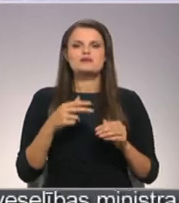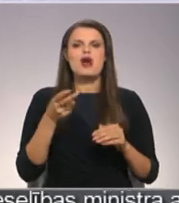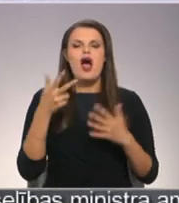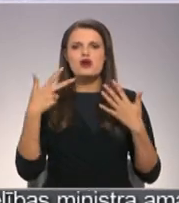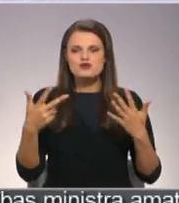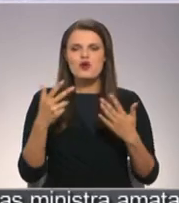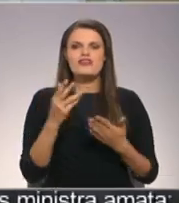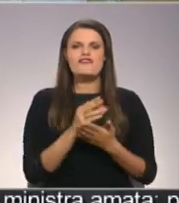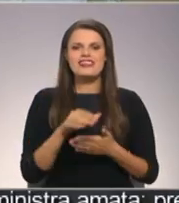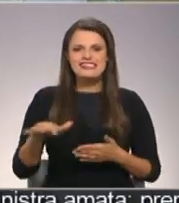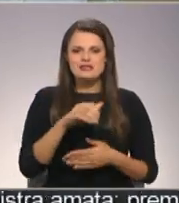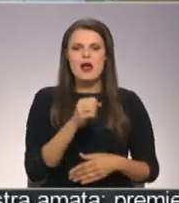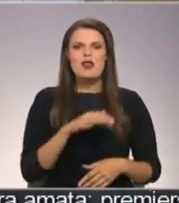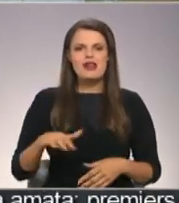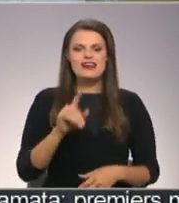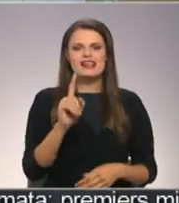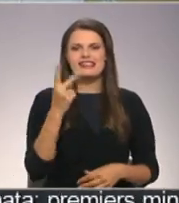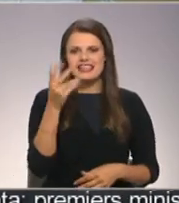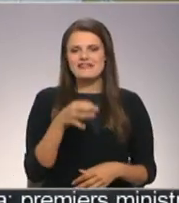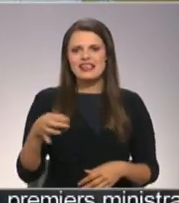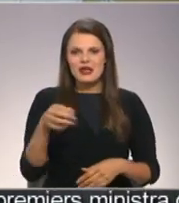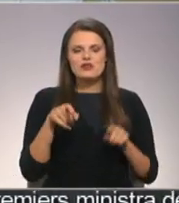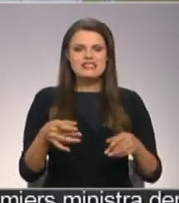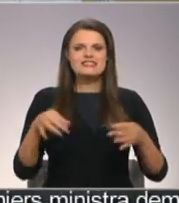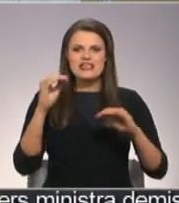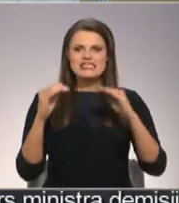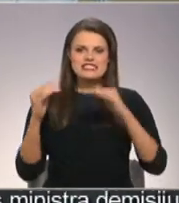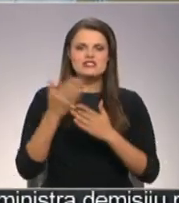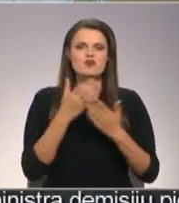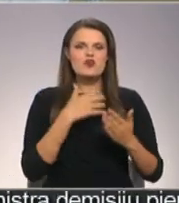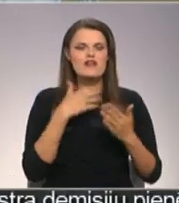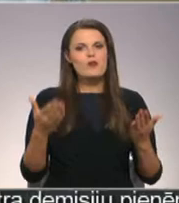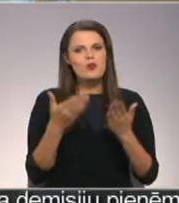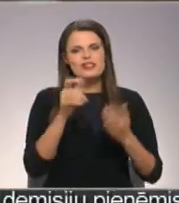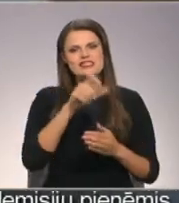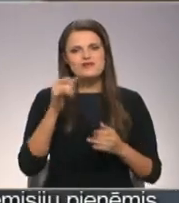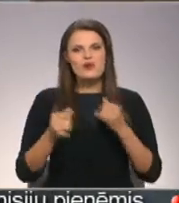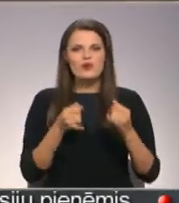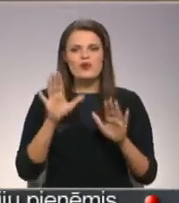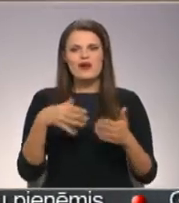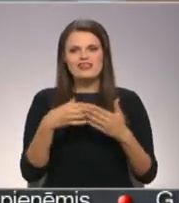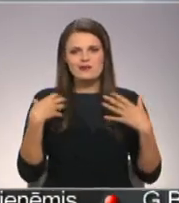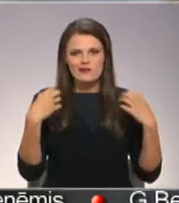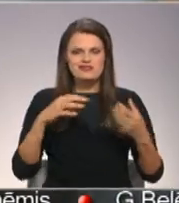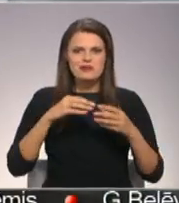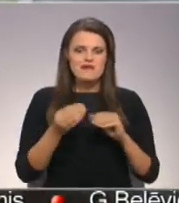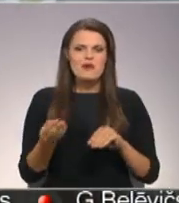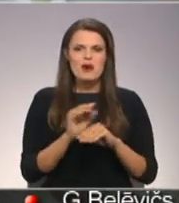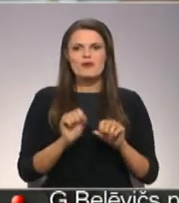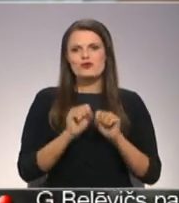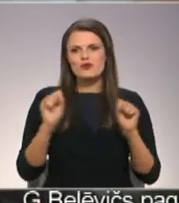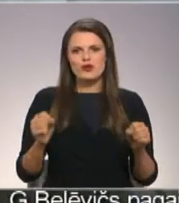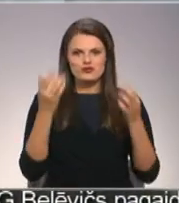Latgalē pagaidām 2. Ārsti atzīst, tā ir nozīmīga statistika, kurai vajadzētu mudināt cilvēkus rūpēties par savu veselību un ievērot papildus